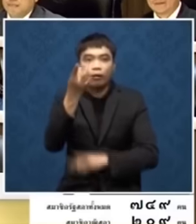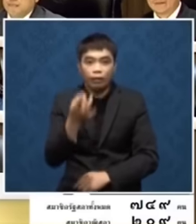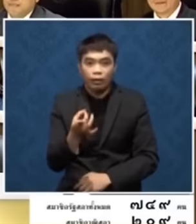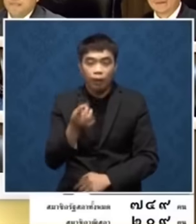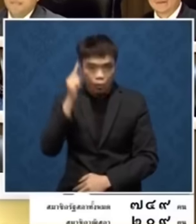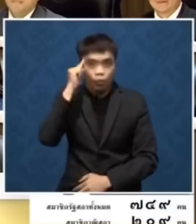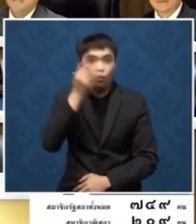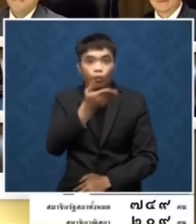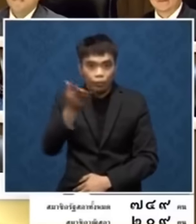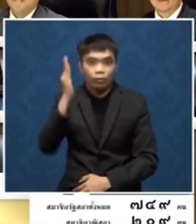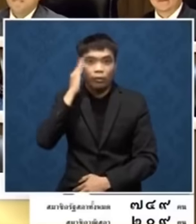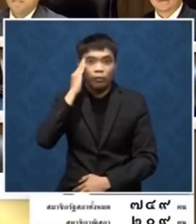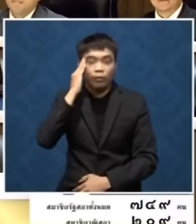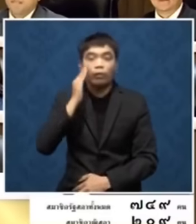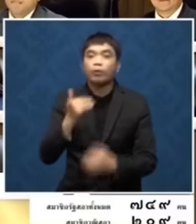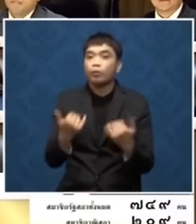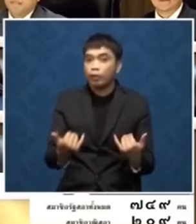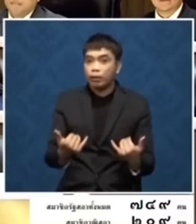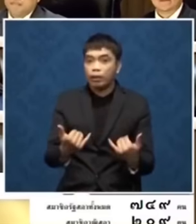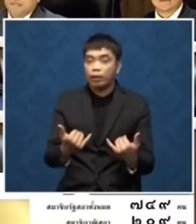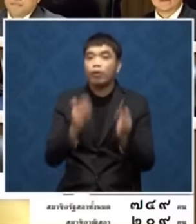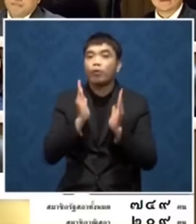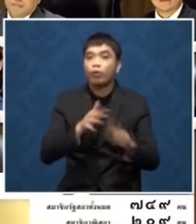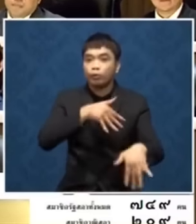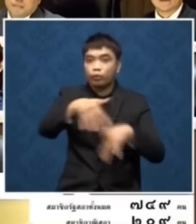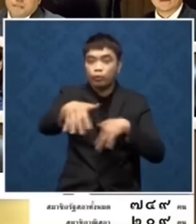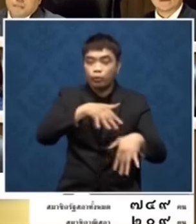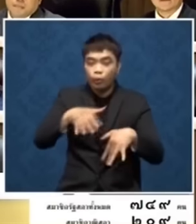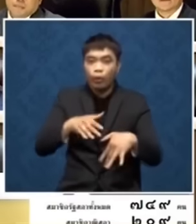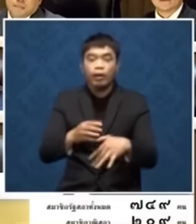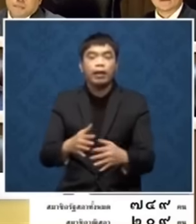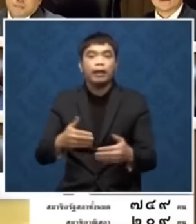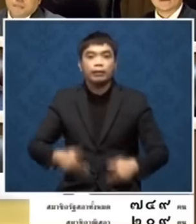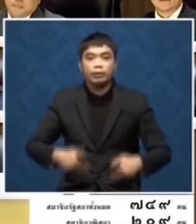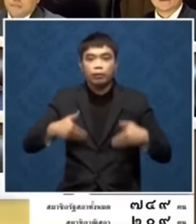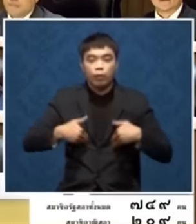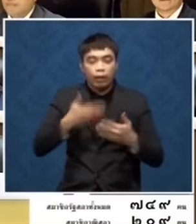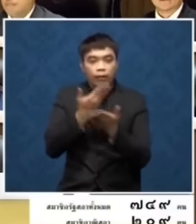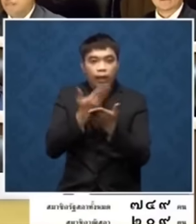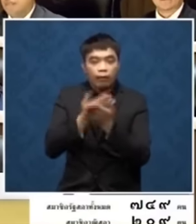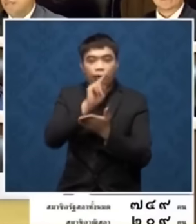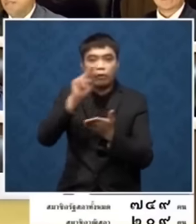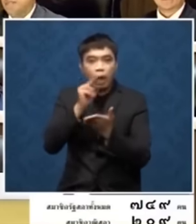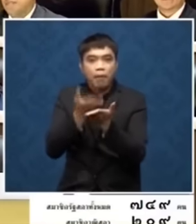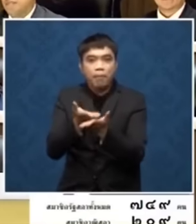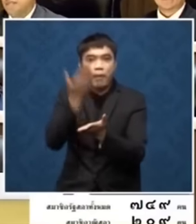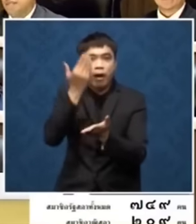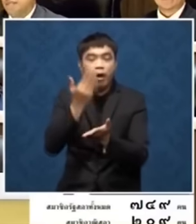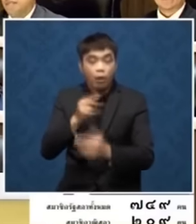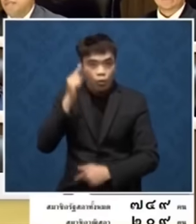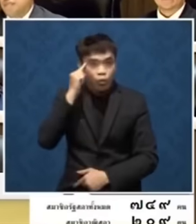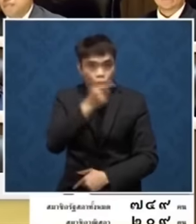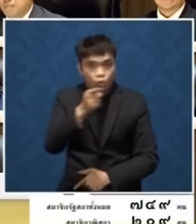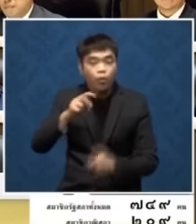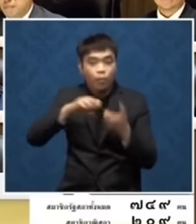ท่านเคยทราบไหมว่าวันนี้พี่น้องประชาชนต้องเจอค่าครองชีพที่สูงขึ้น ท่านเคยทราบไหมว่าปัญหาย